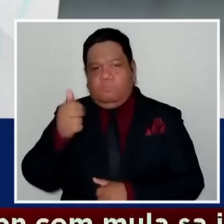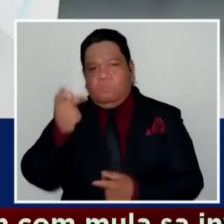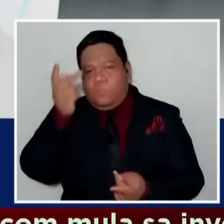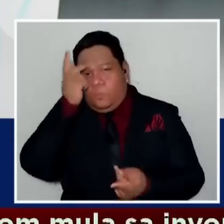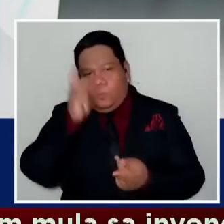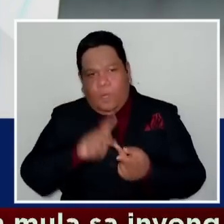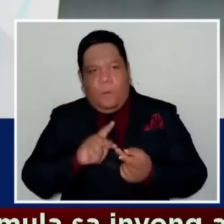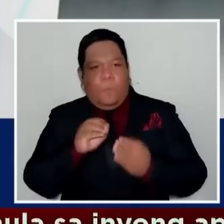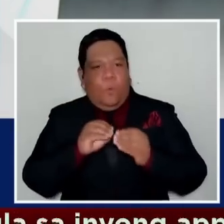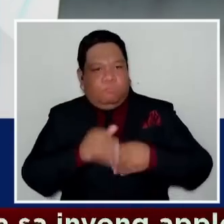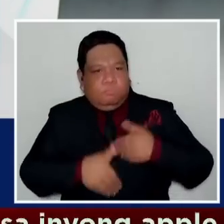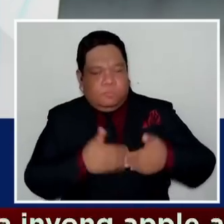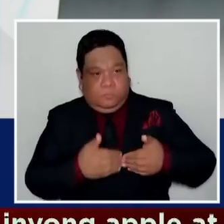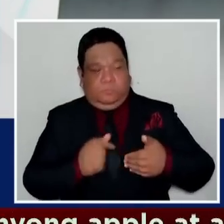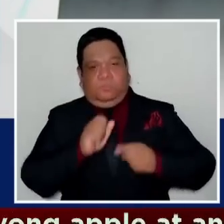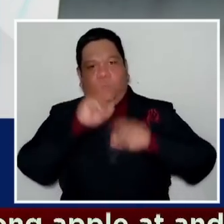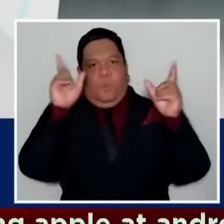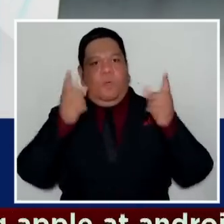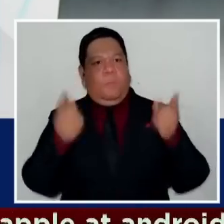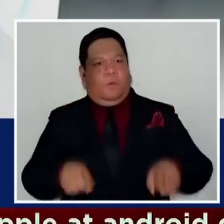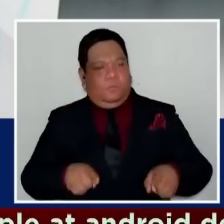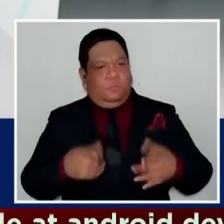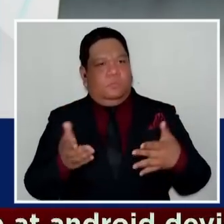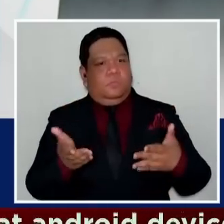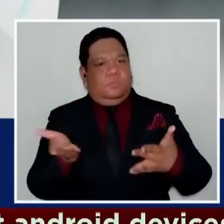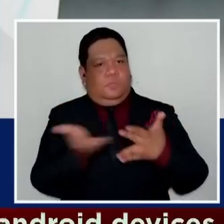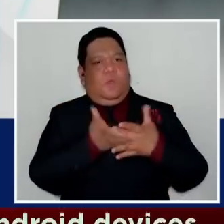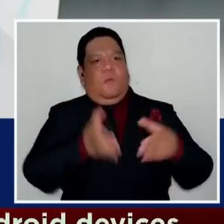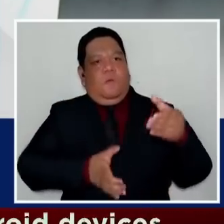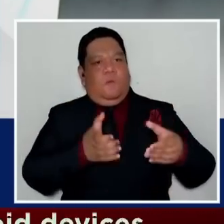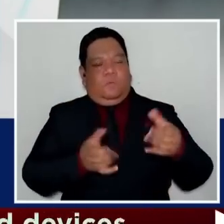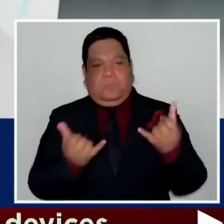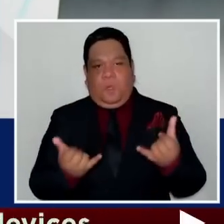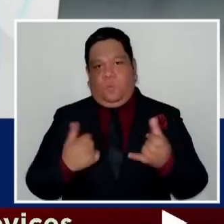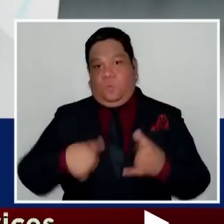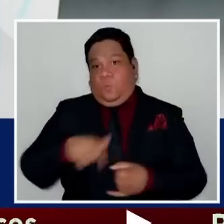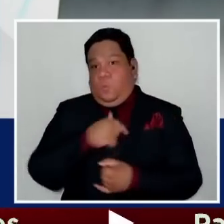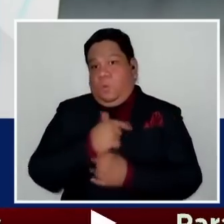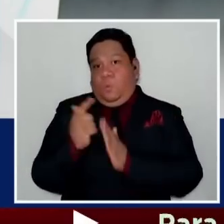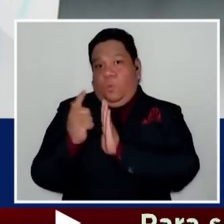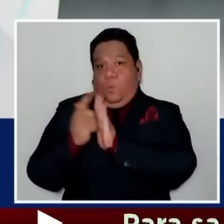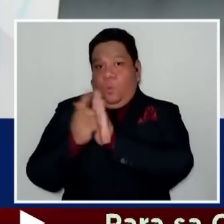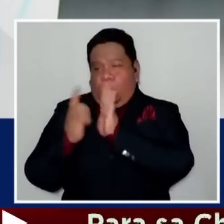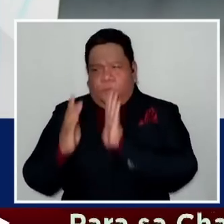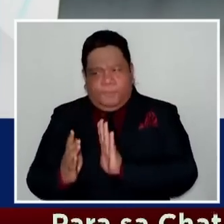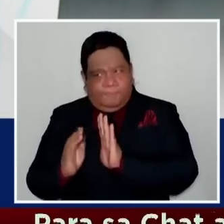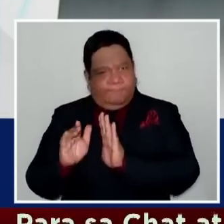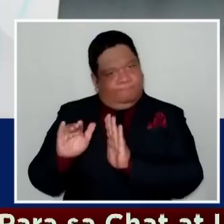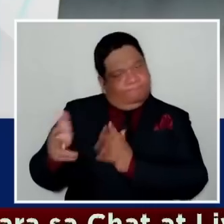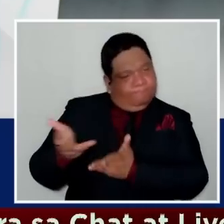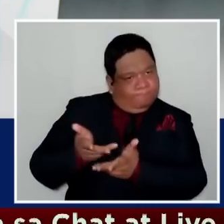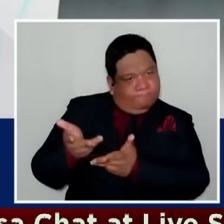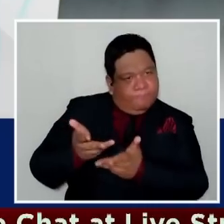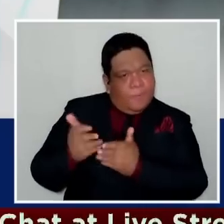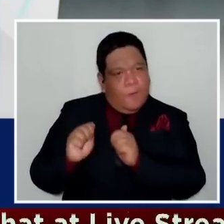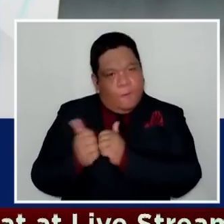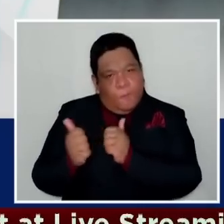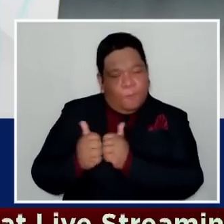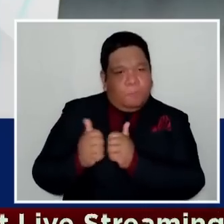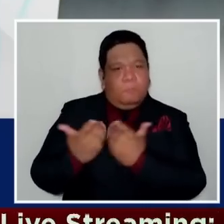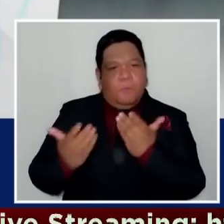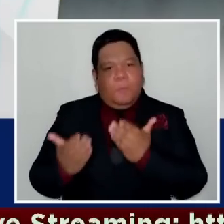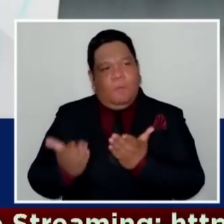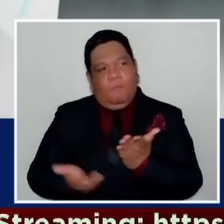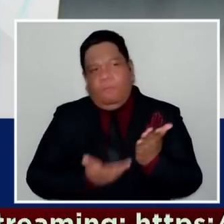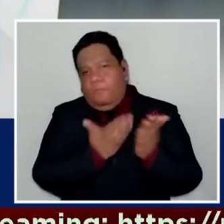kaso. We are working with our legal team. Siguro hihingi kami ng motion to lift. We're given,